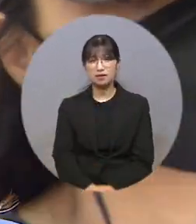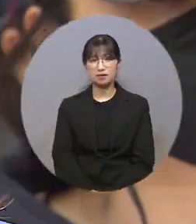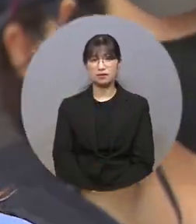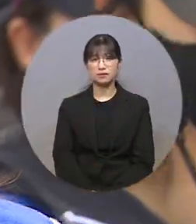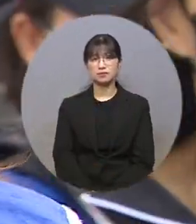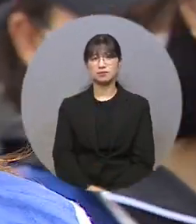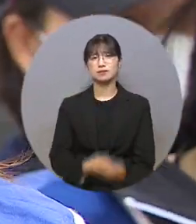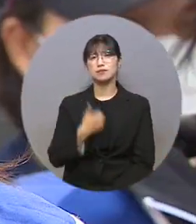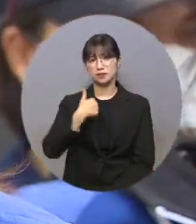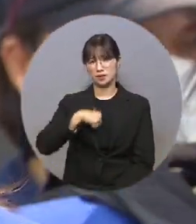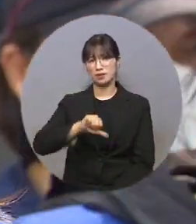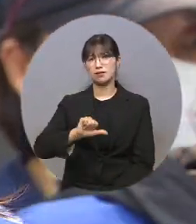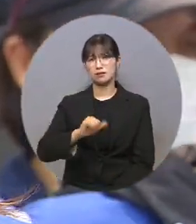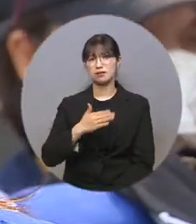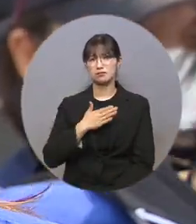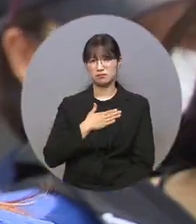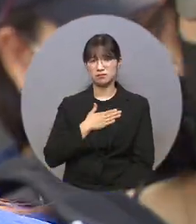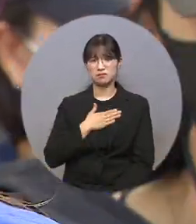아들아